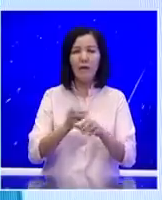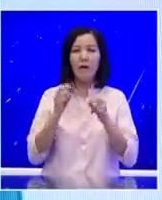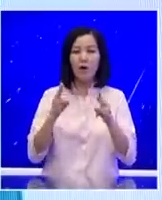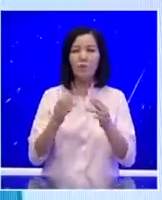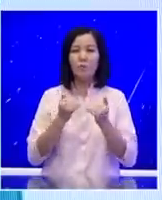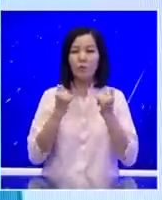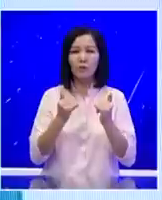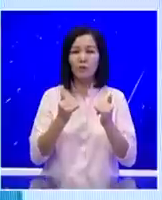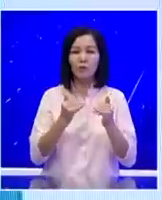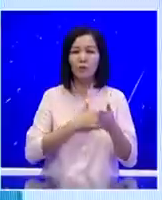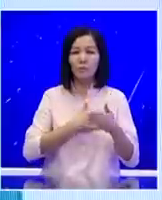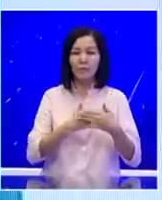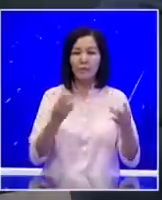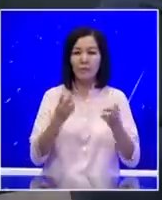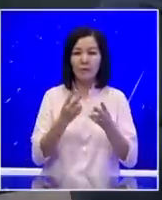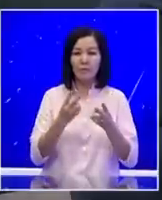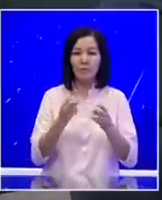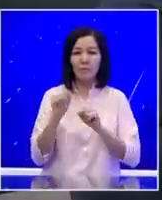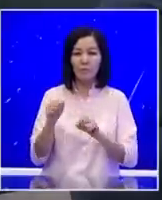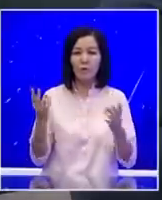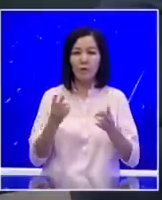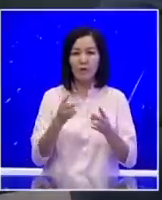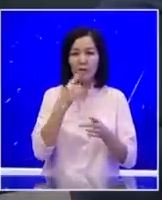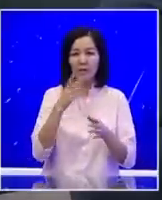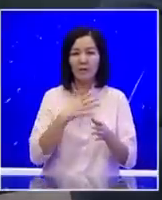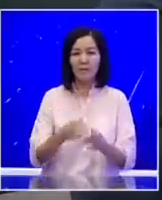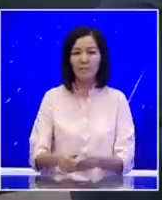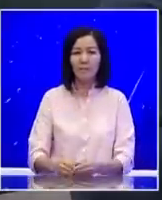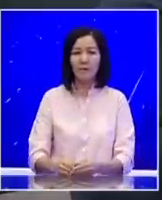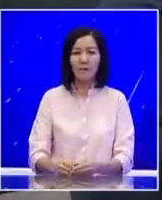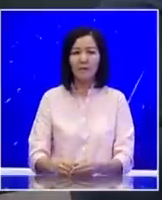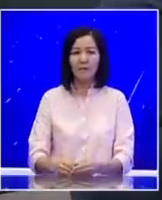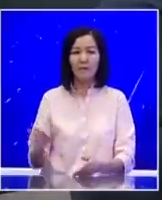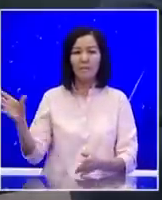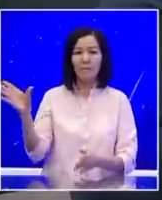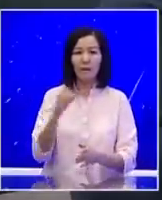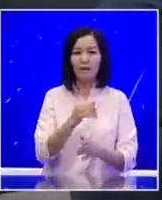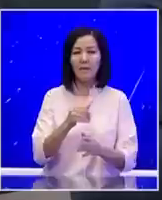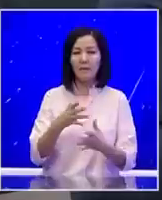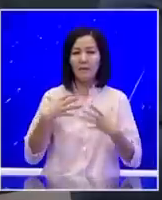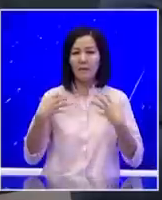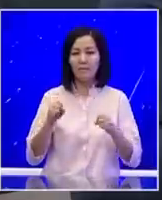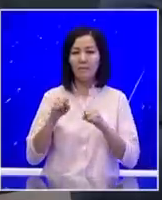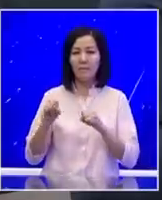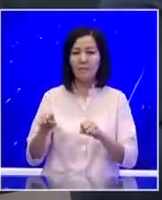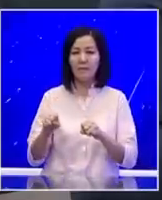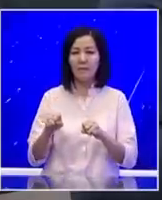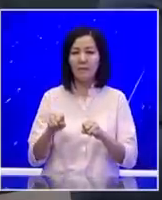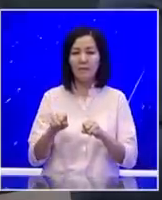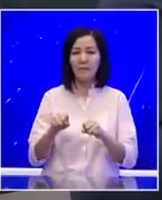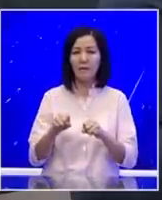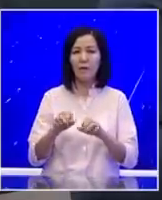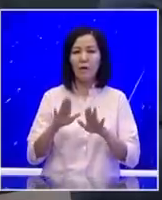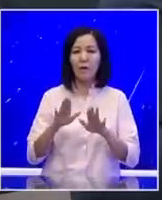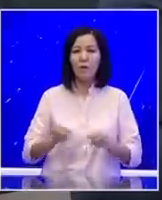үшін аянып қалмауларын сұрады. Все алгоритмы Министерство здравоохранения давно прописало, но, к сожалению,